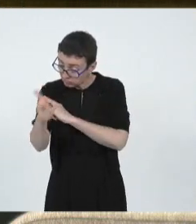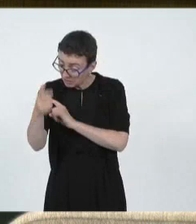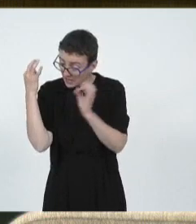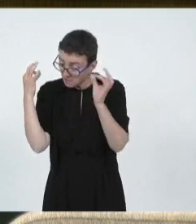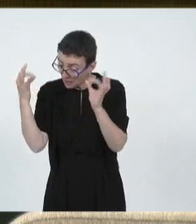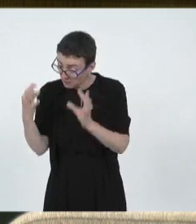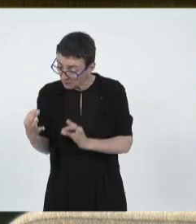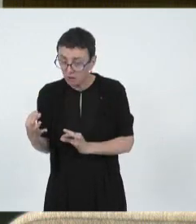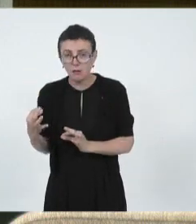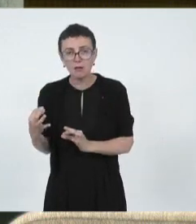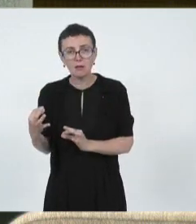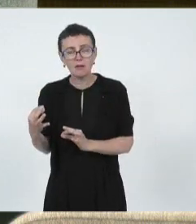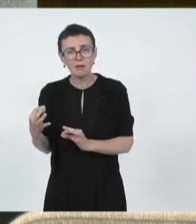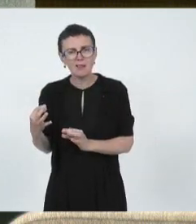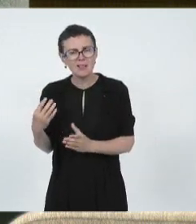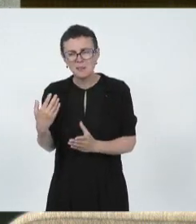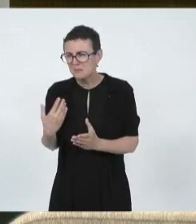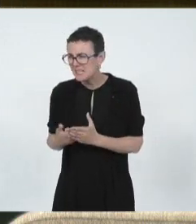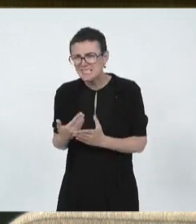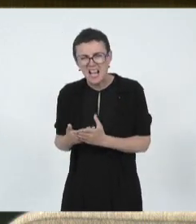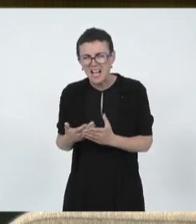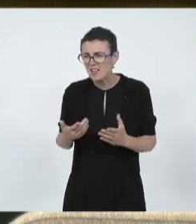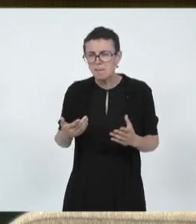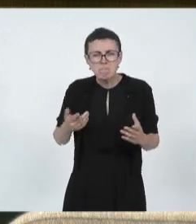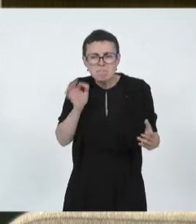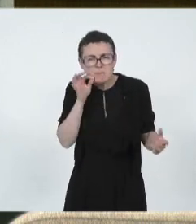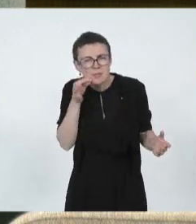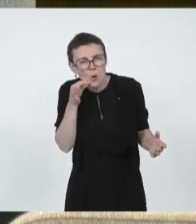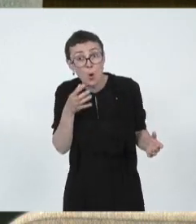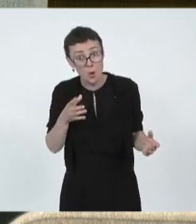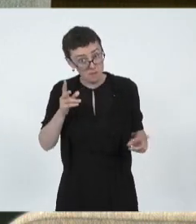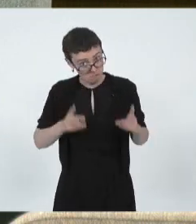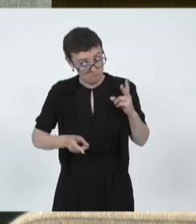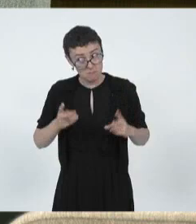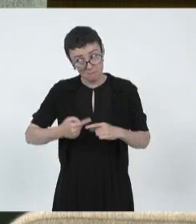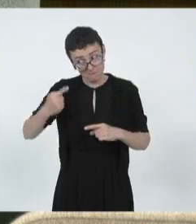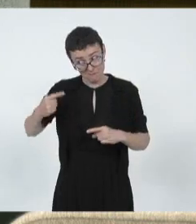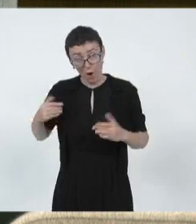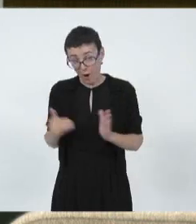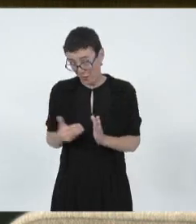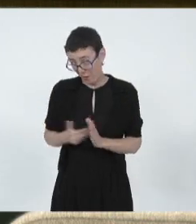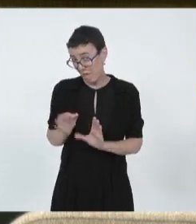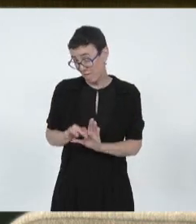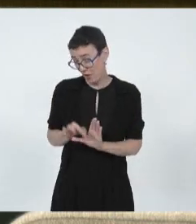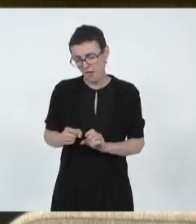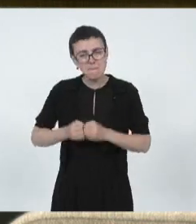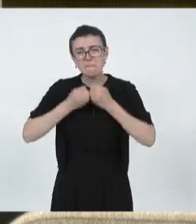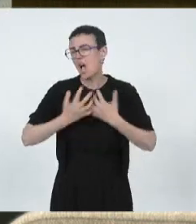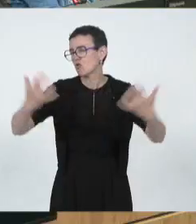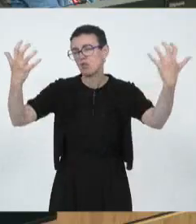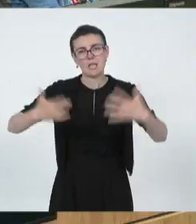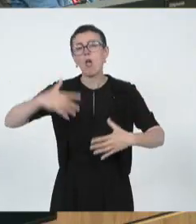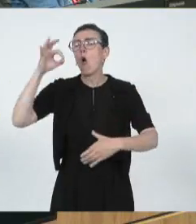arbitrages doivent être plus ambitieux qu'ils ne le sont aujourd'hui, puisque des projets défavorables au climat sont encore votés à la majorité de notre